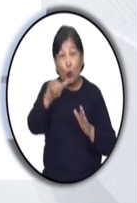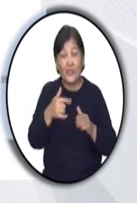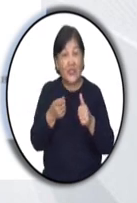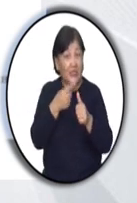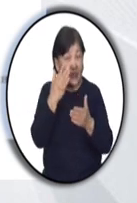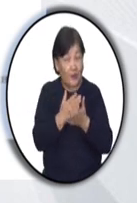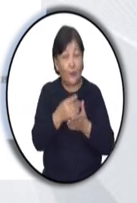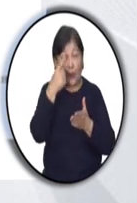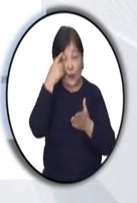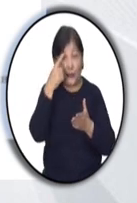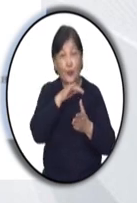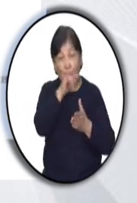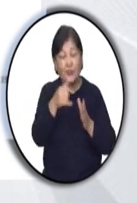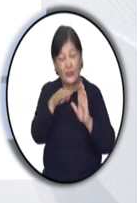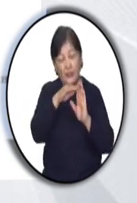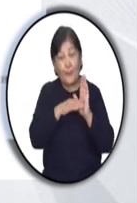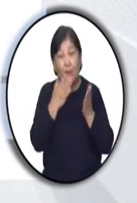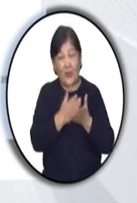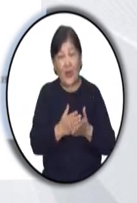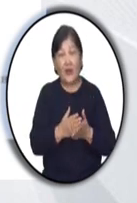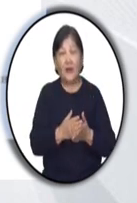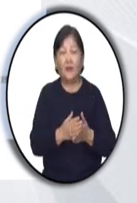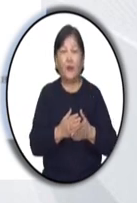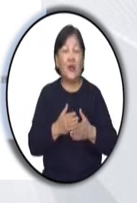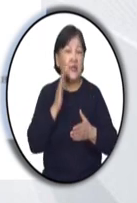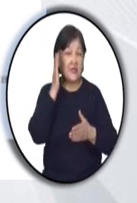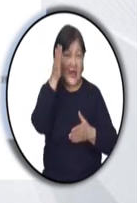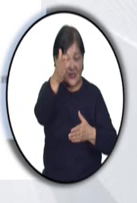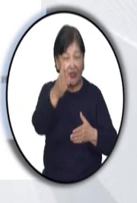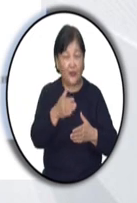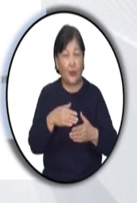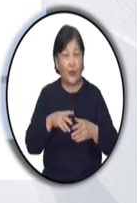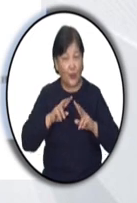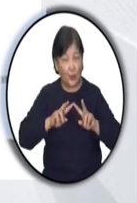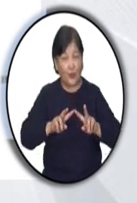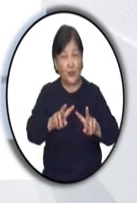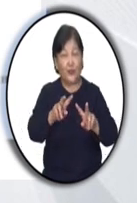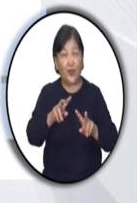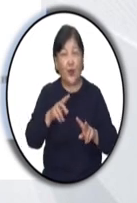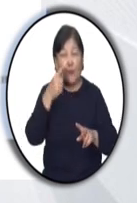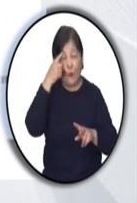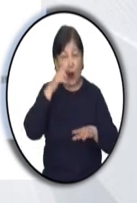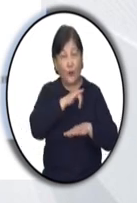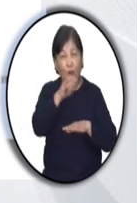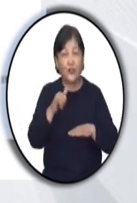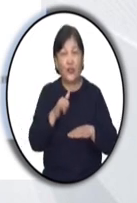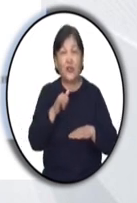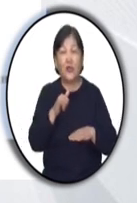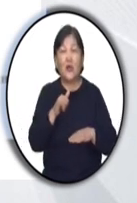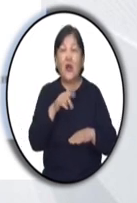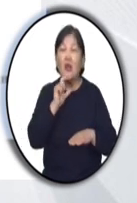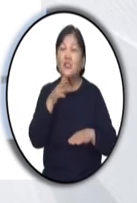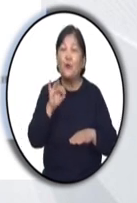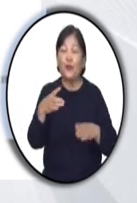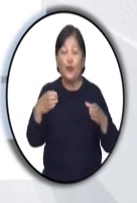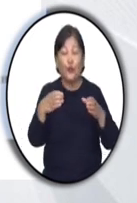улсын тоонд тарж байгаа энэ одоо зургийн мэдээлэл дээрээс харагдаж байгаа хаа. За тэгвэл хүүхдүүд цаашдаа тэгвэл энэ улсын